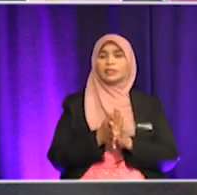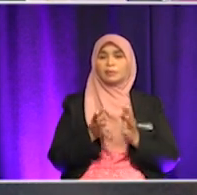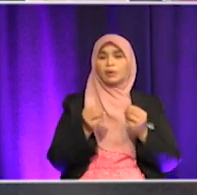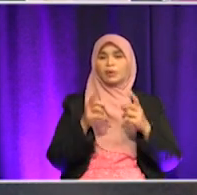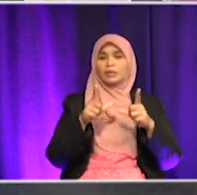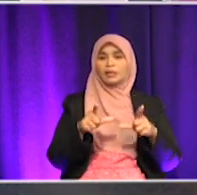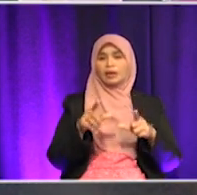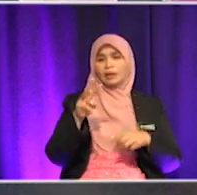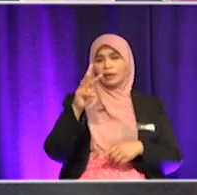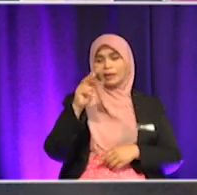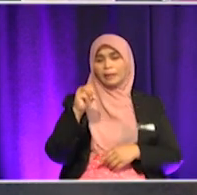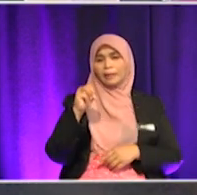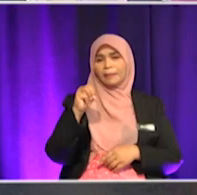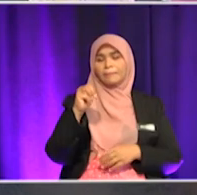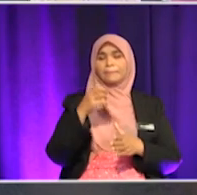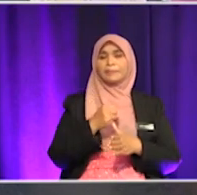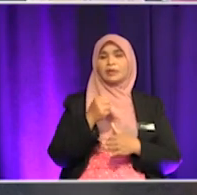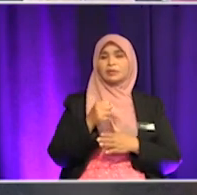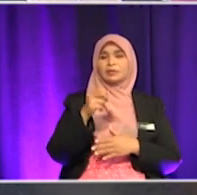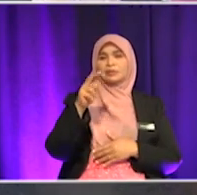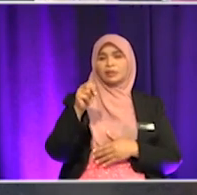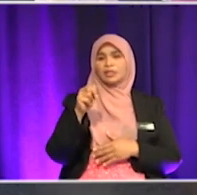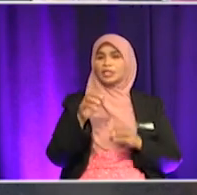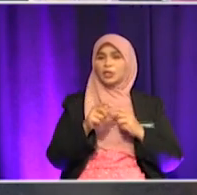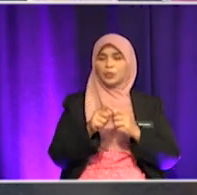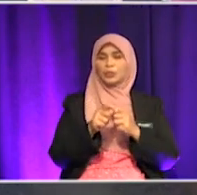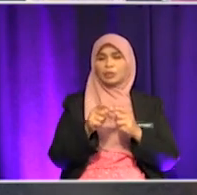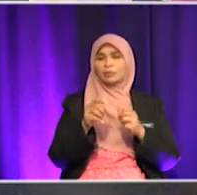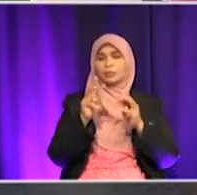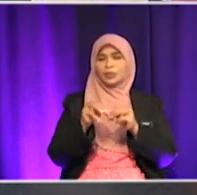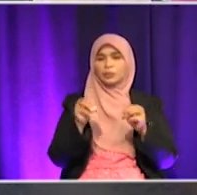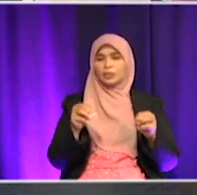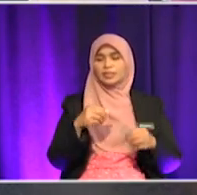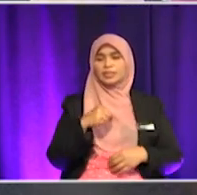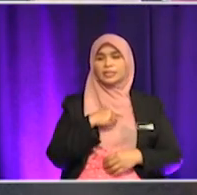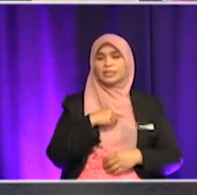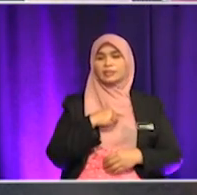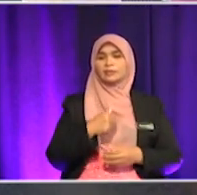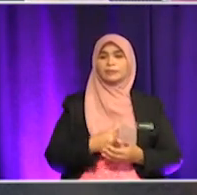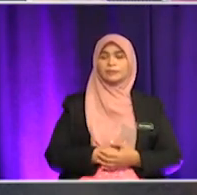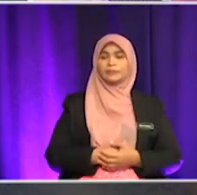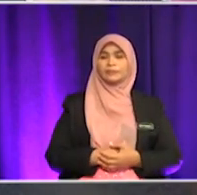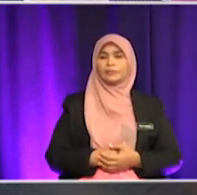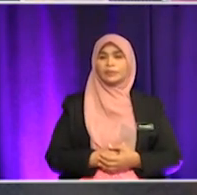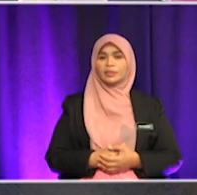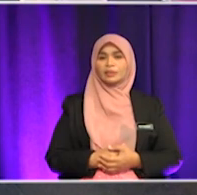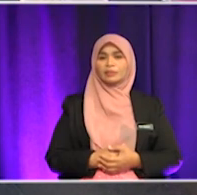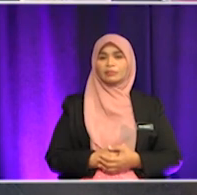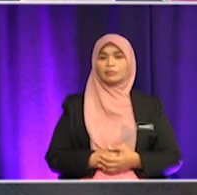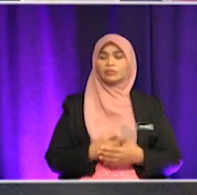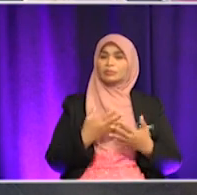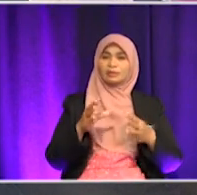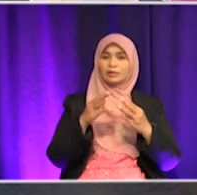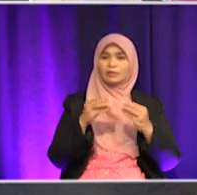betul. Terpulang pada kreativiti masing-masing. Boleh. Okey. Okey, siapa yang dapat jawab? Selesai jawab.